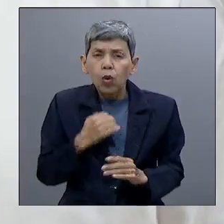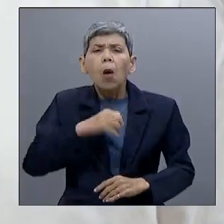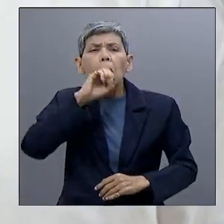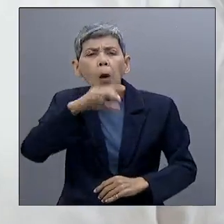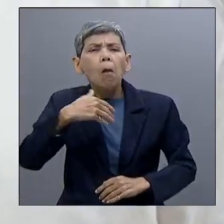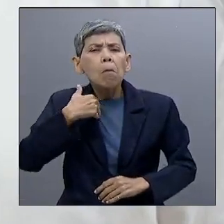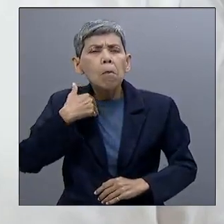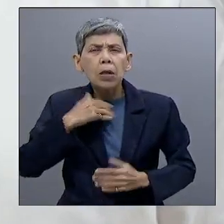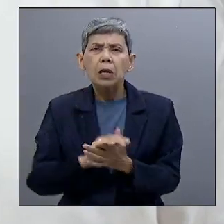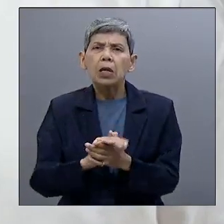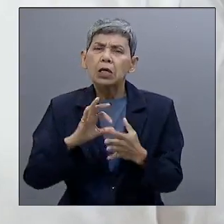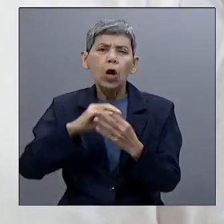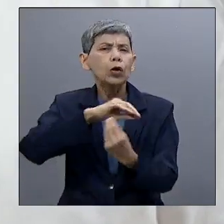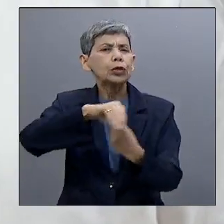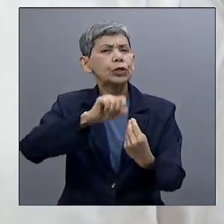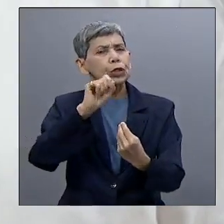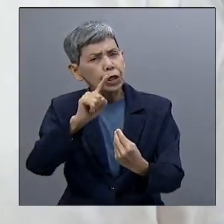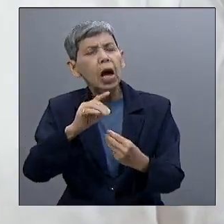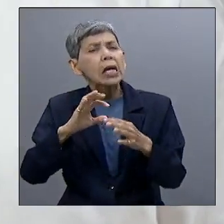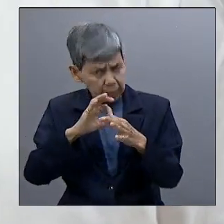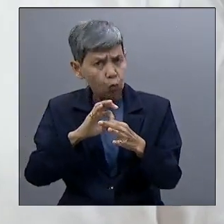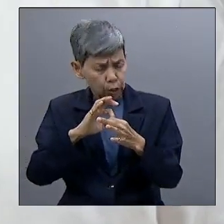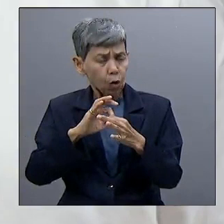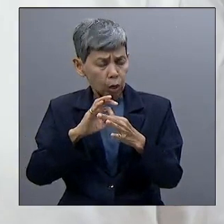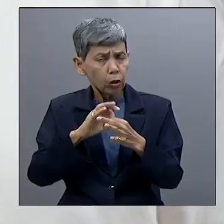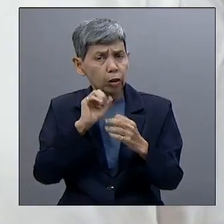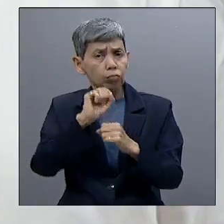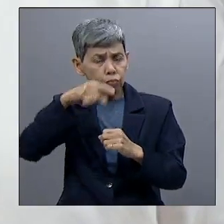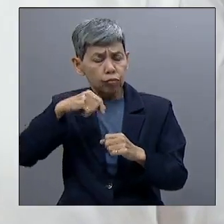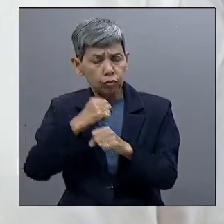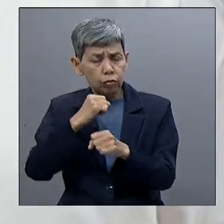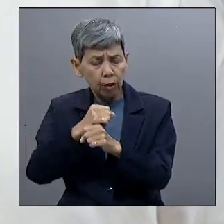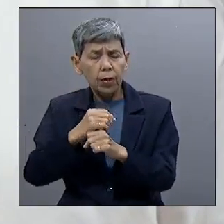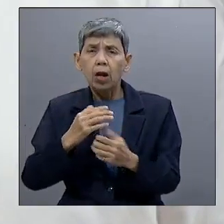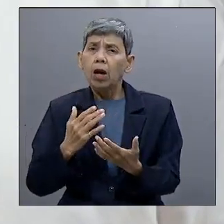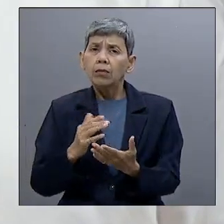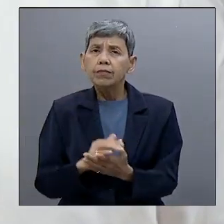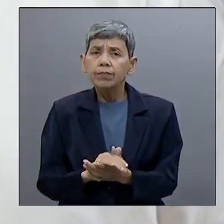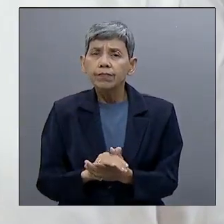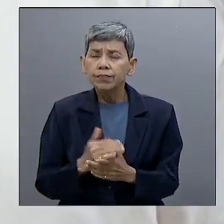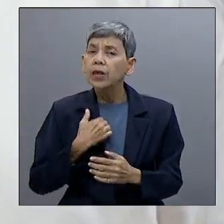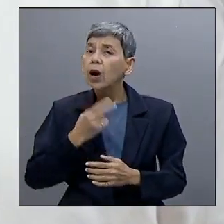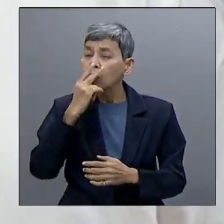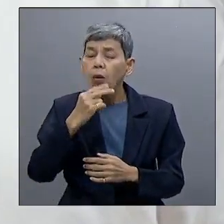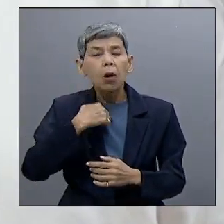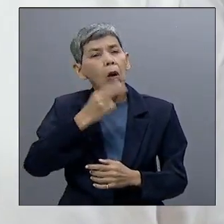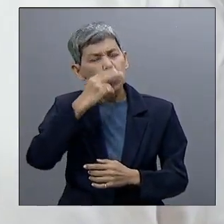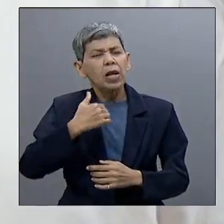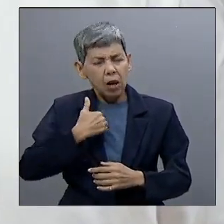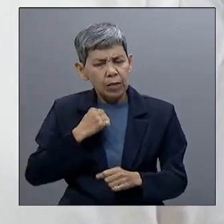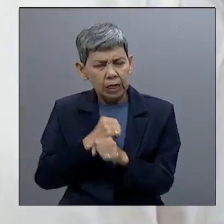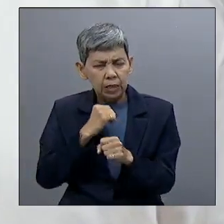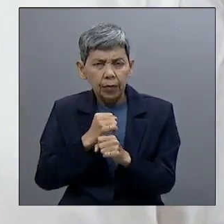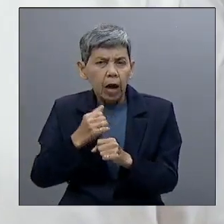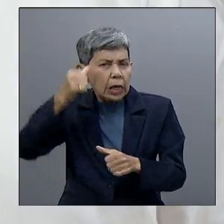เรื่องเศรษฐกิจสร้างสรรค์ก็เป็นเรื่องที่พูดแค่นี้พอไหมอะไรนี้นะครับซึ่งผมก็เรียนว่าเราก็มีบทเรียนจ